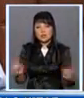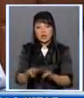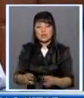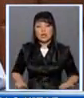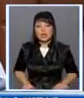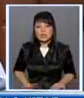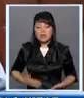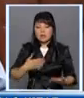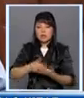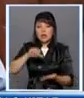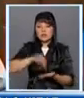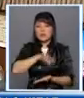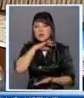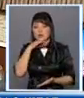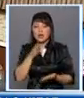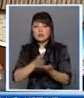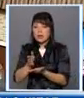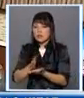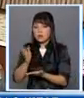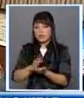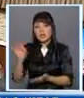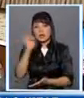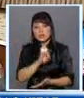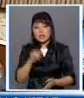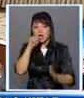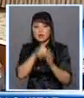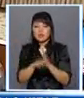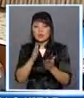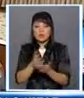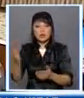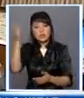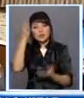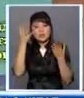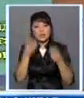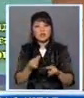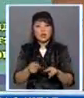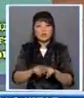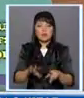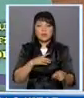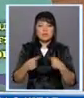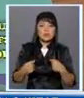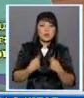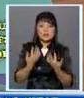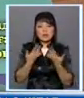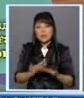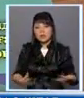өмірде атсалыспаған саласы жоқ. Тарихшылардың айтуынша, кітаптарда қуғын сүргін жылдарында қынадай